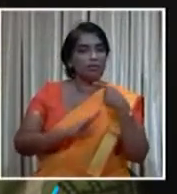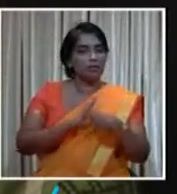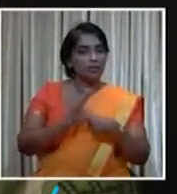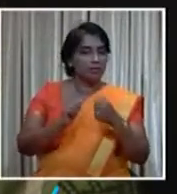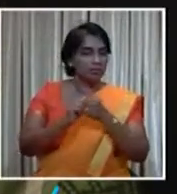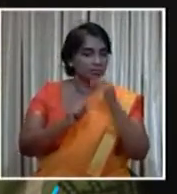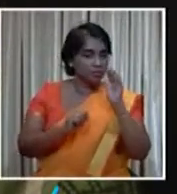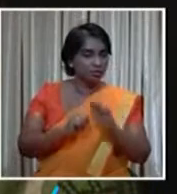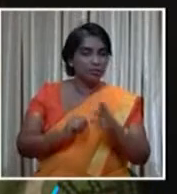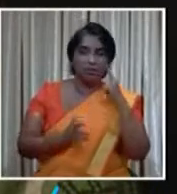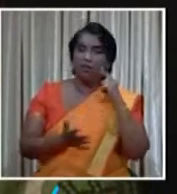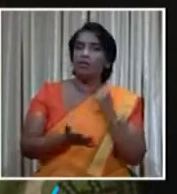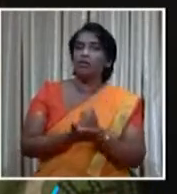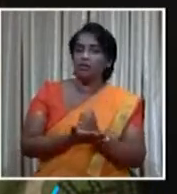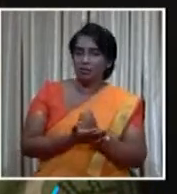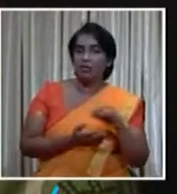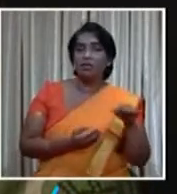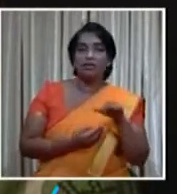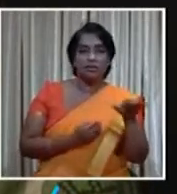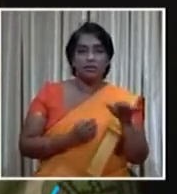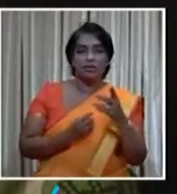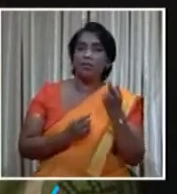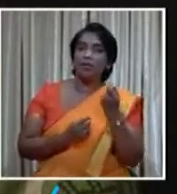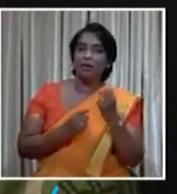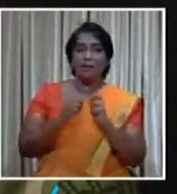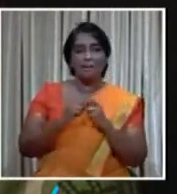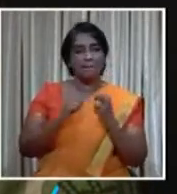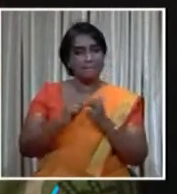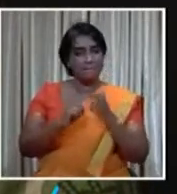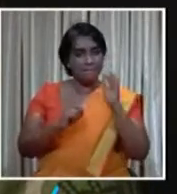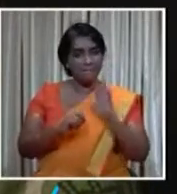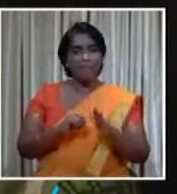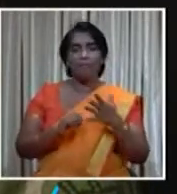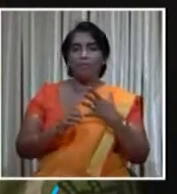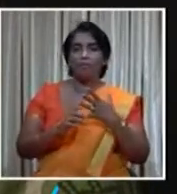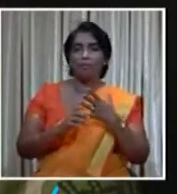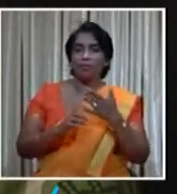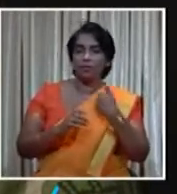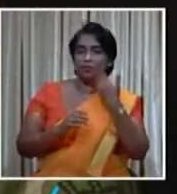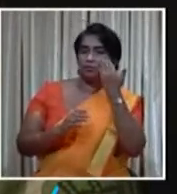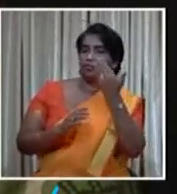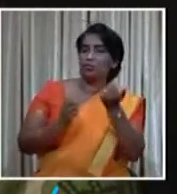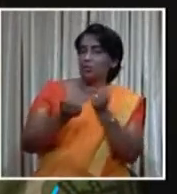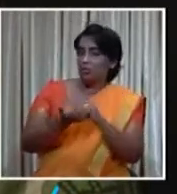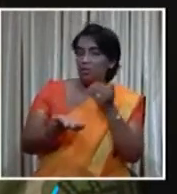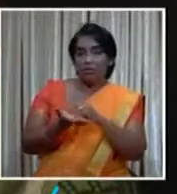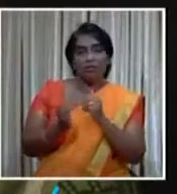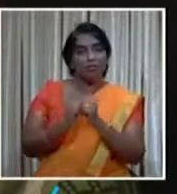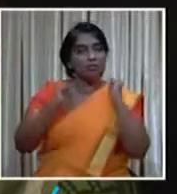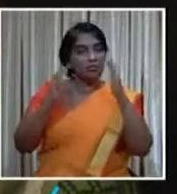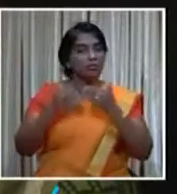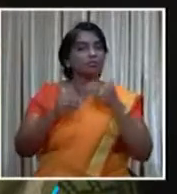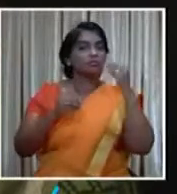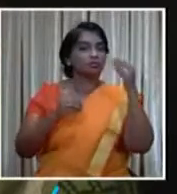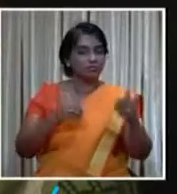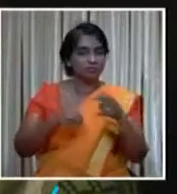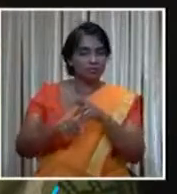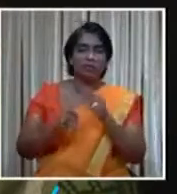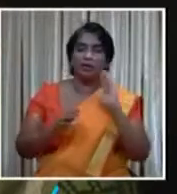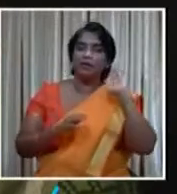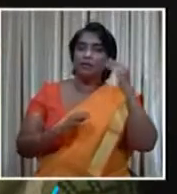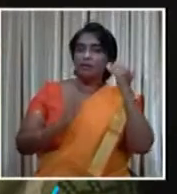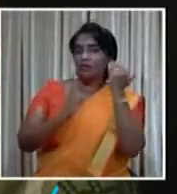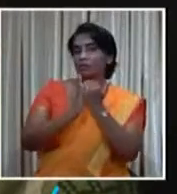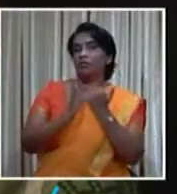කරන ලද බරපතල සමාජ ආර්ථික හානිය ප්‍රකෘති තත්ත්වයට පත් කිරීමට එහා ගිය